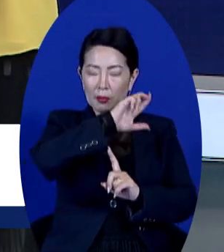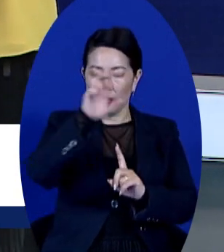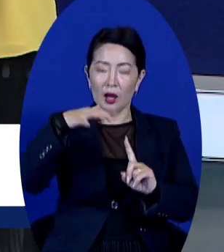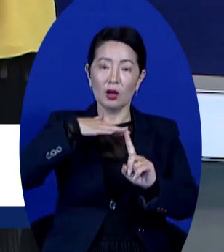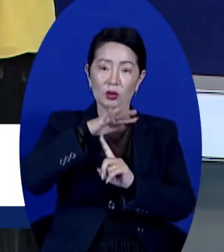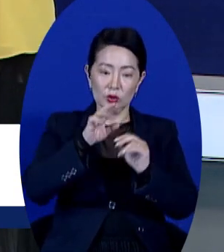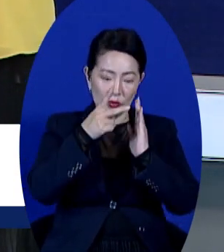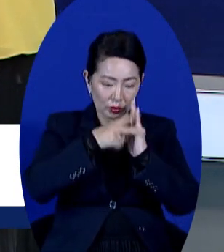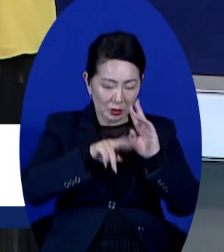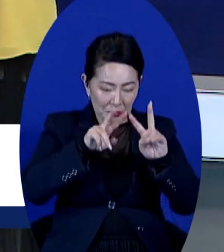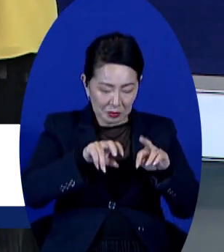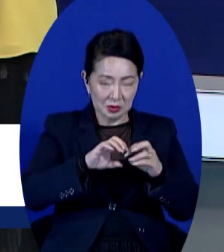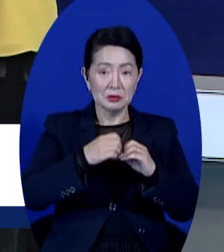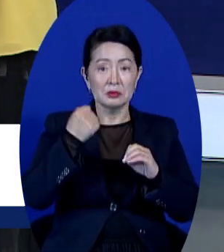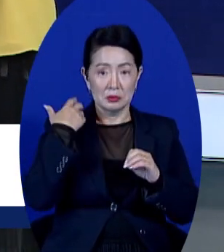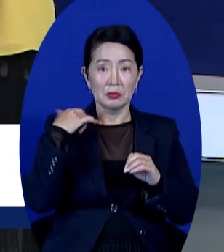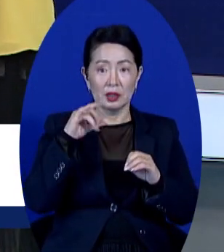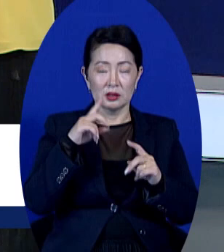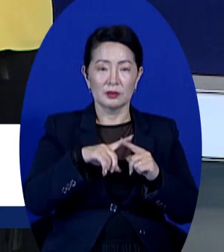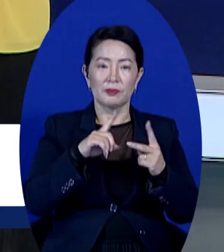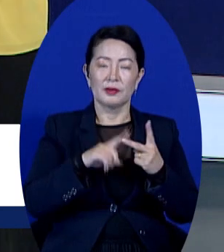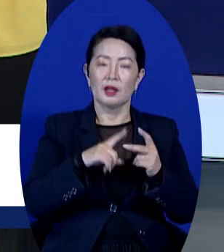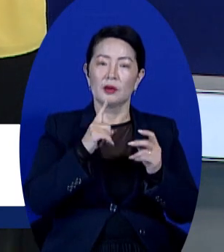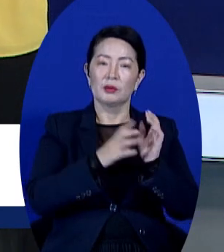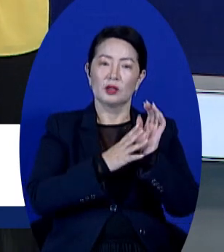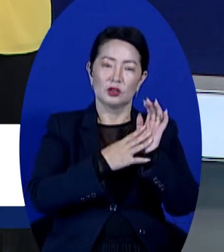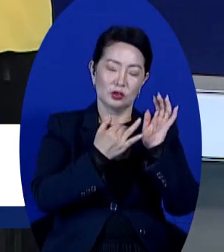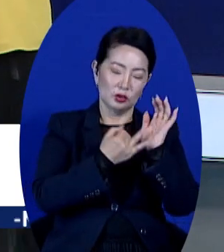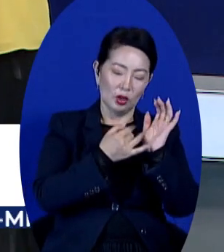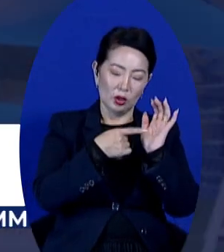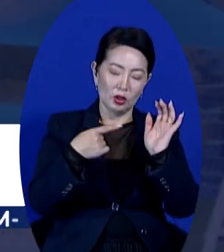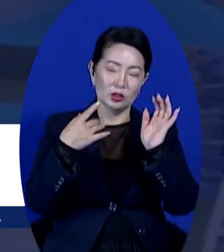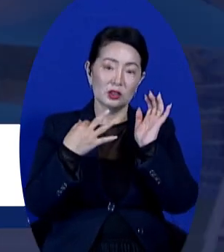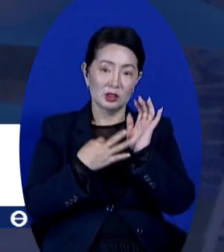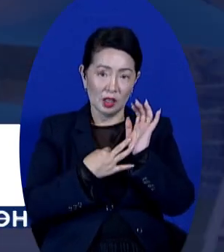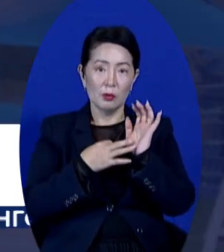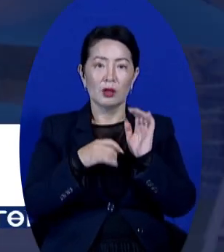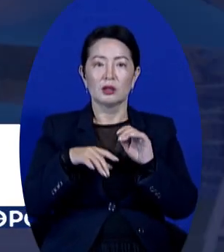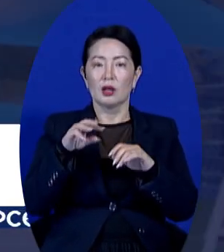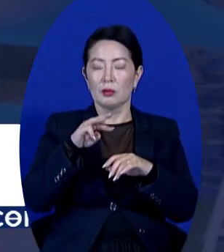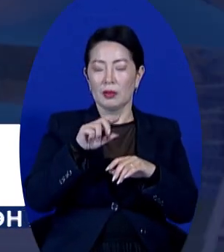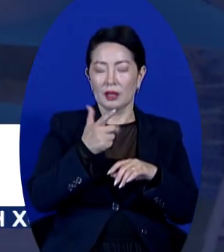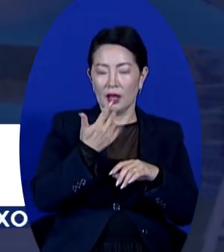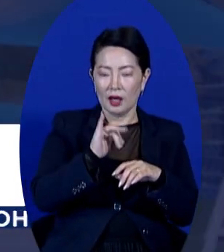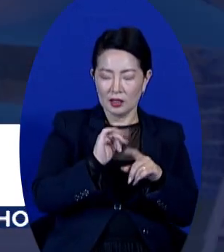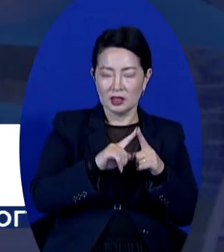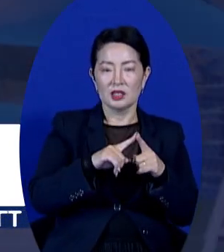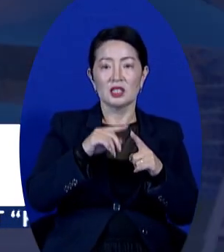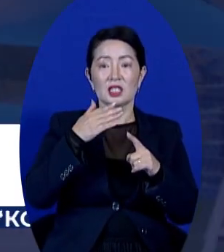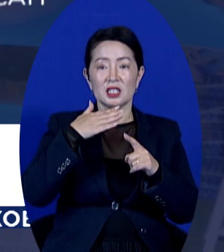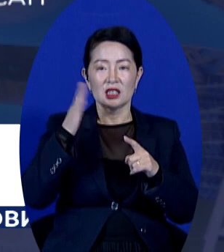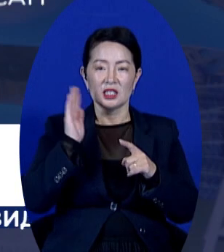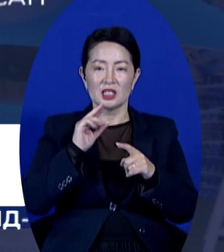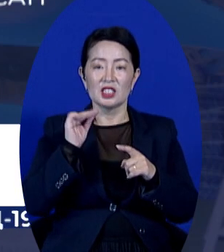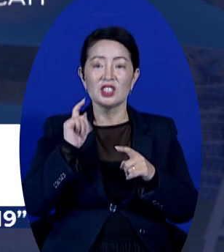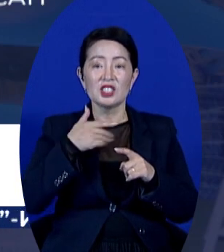үнэлгээг боловсруулсан. За 1997-98 онд Малайз болон Чех улсын компаниуд хөрөнгө оруулалт хийх барих санал